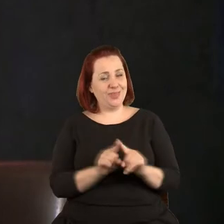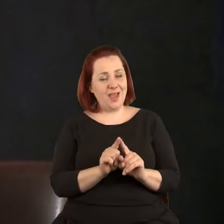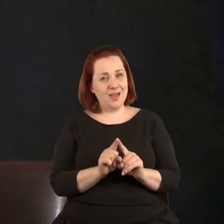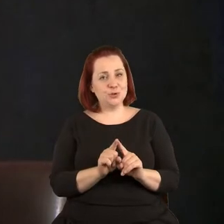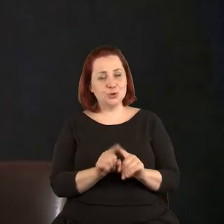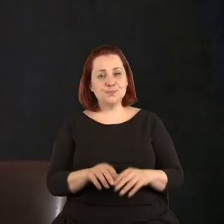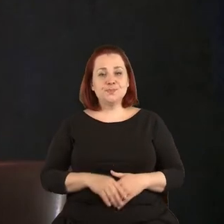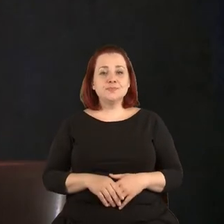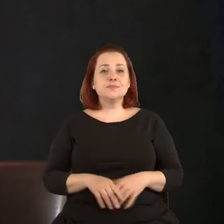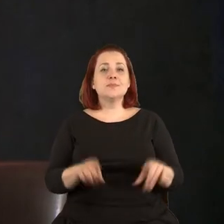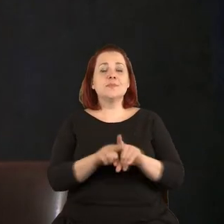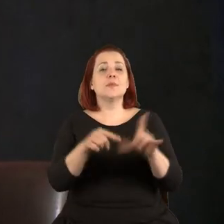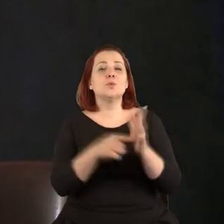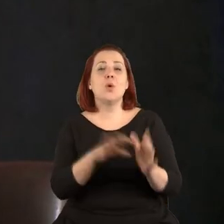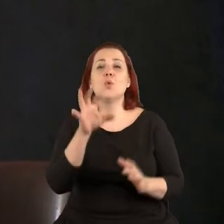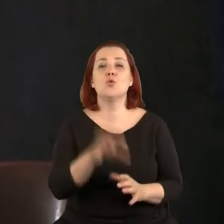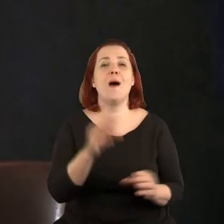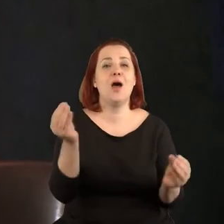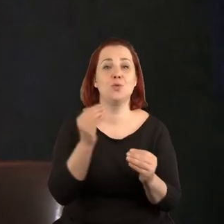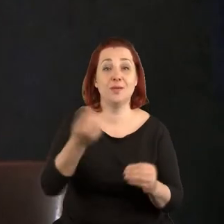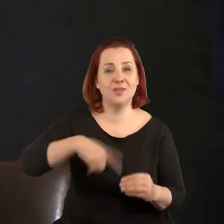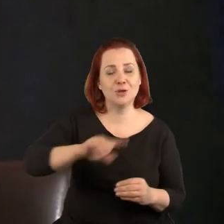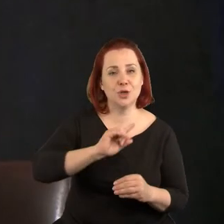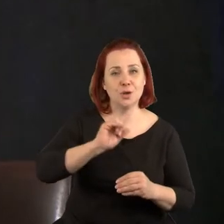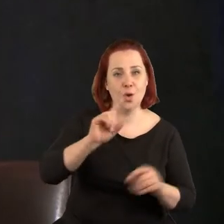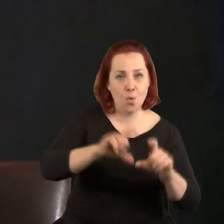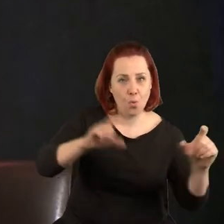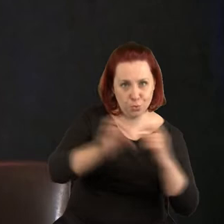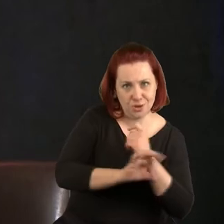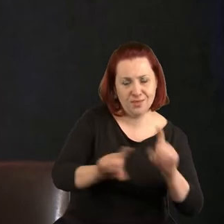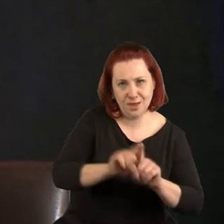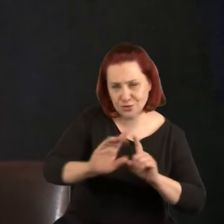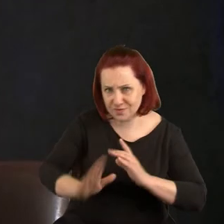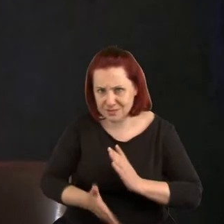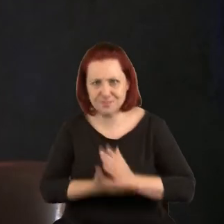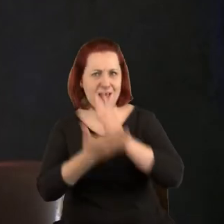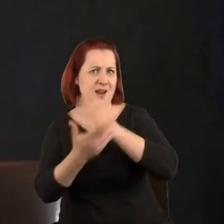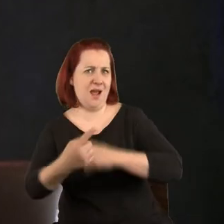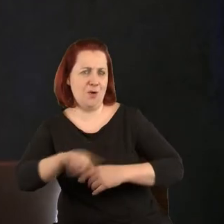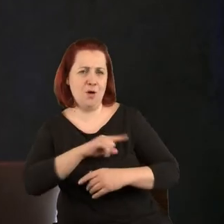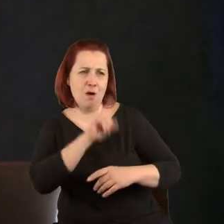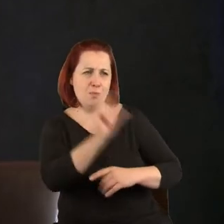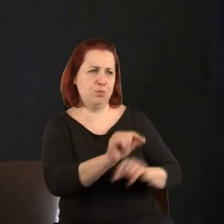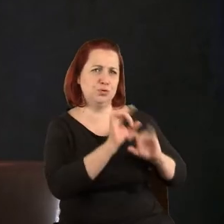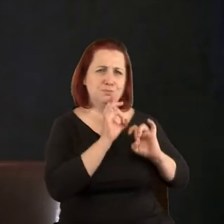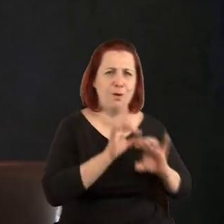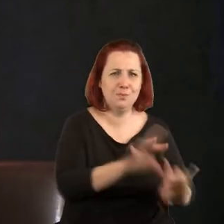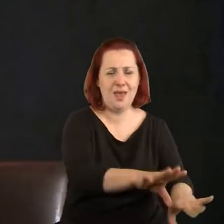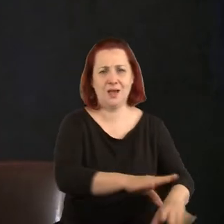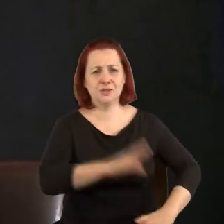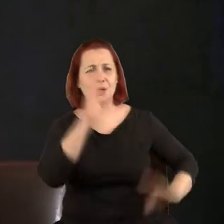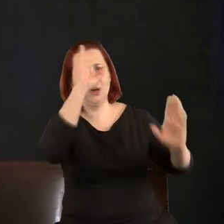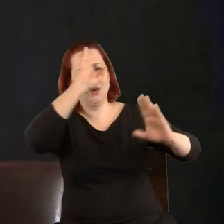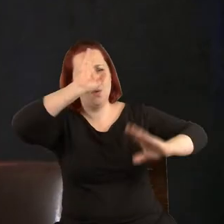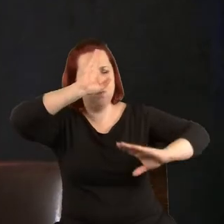tej edukacji na naszej uczelni gdzieś tam wspierał wybiegać się i wyjść. To było coś, co